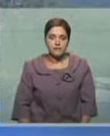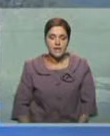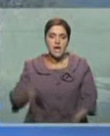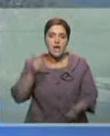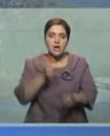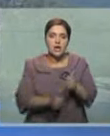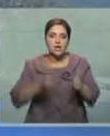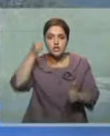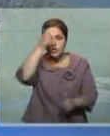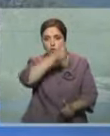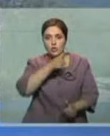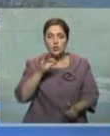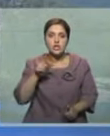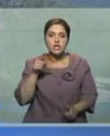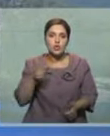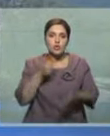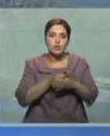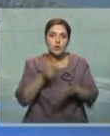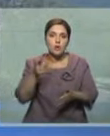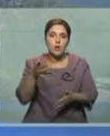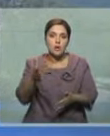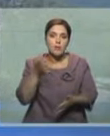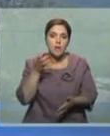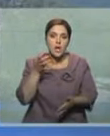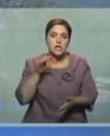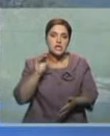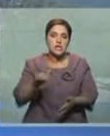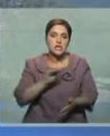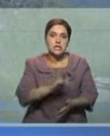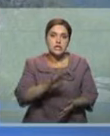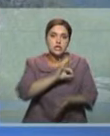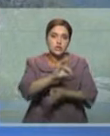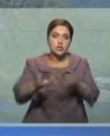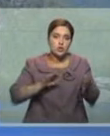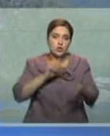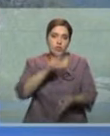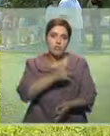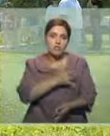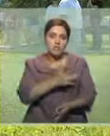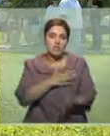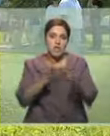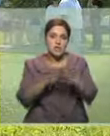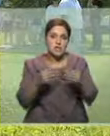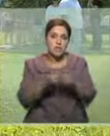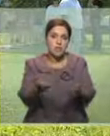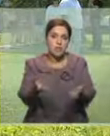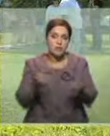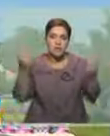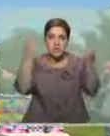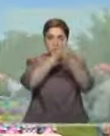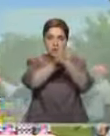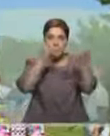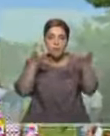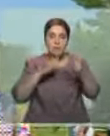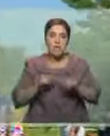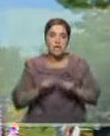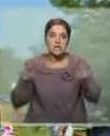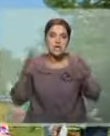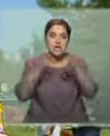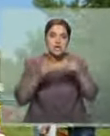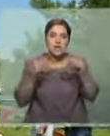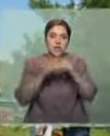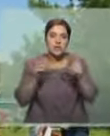Каждый год от 1000 до 1500 детей-сирот уходят из интернатов в полноценные семьи. Об этом специалисты сообщили на открытии лагеря «Боровичок», закрепленного